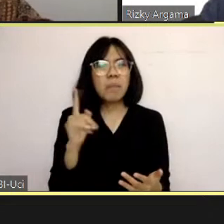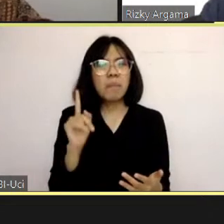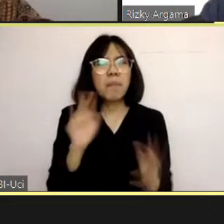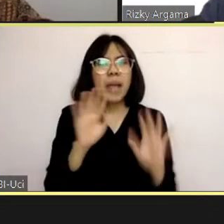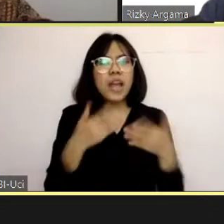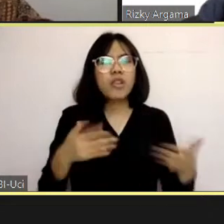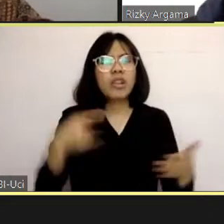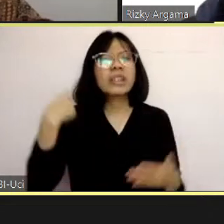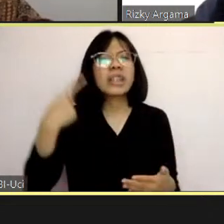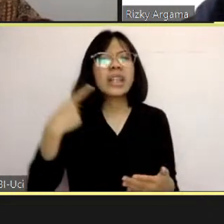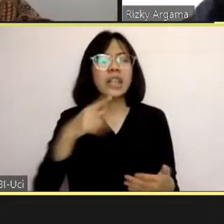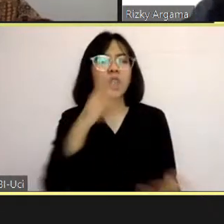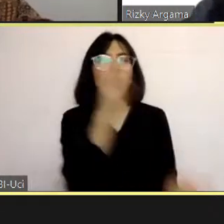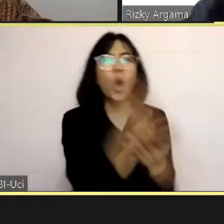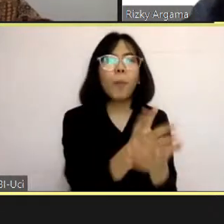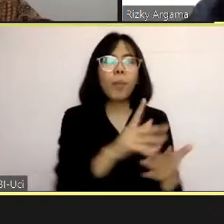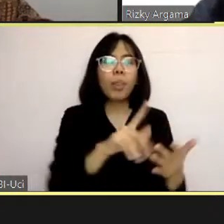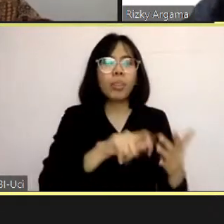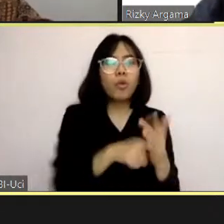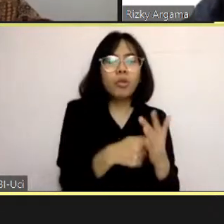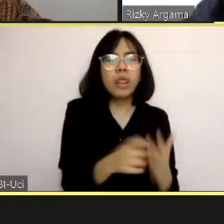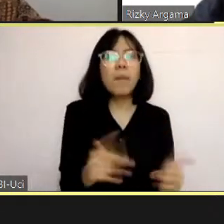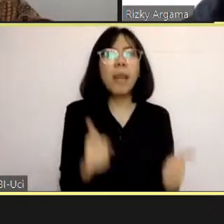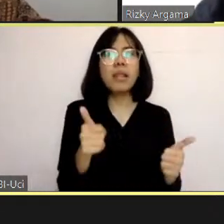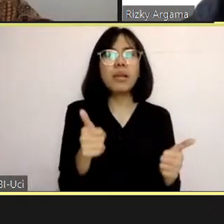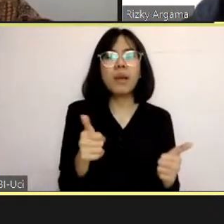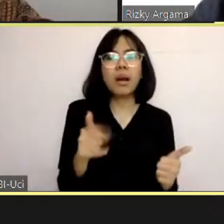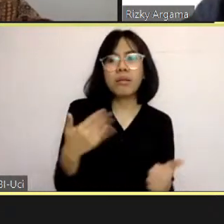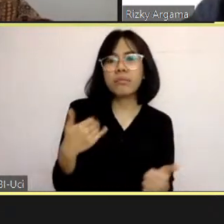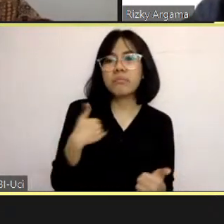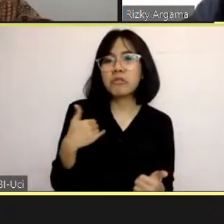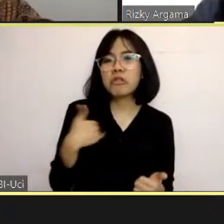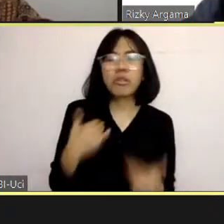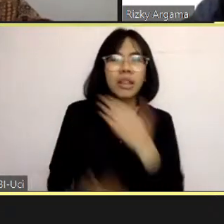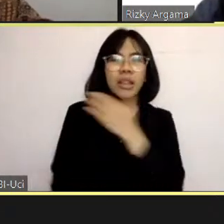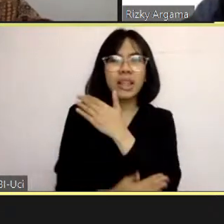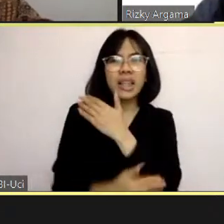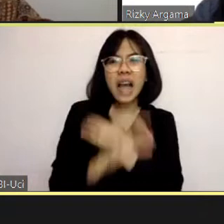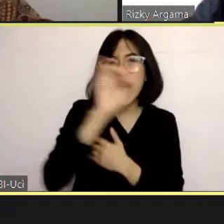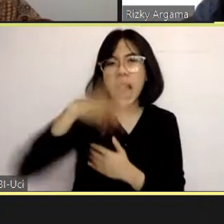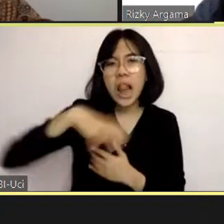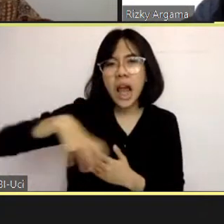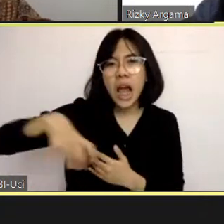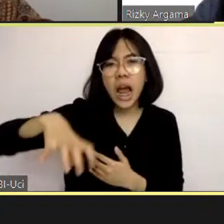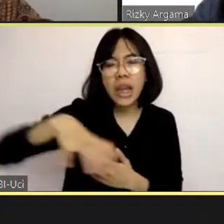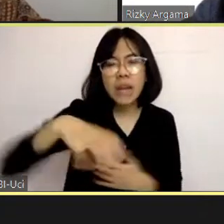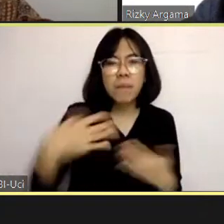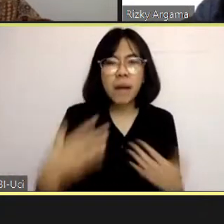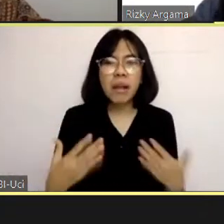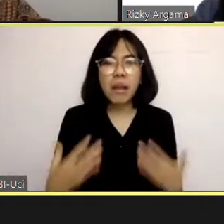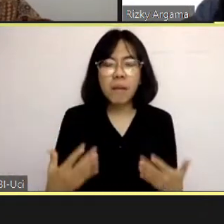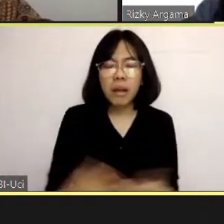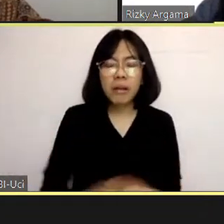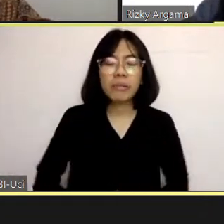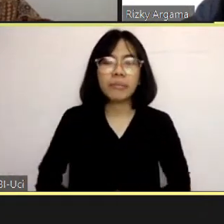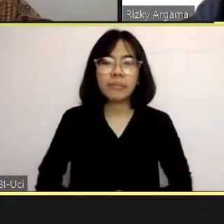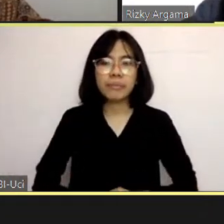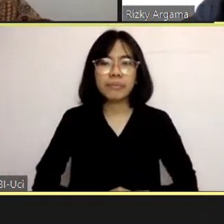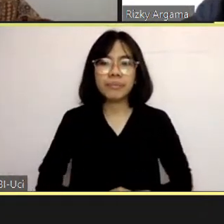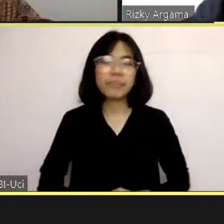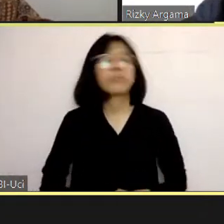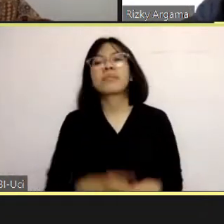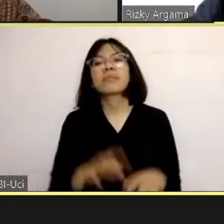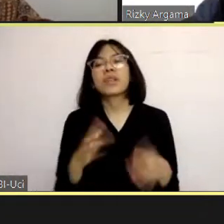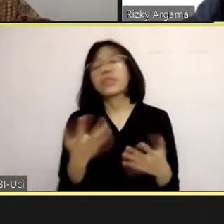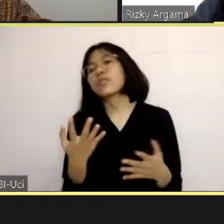Itu spesifik untuk Mas Damar. Kemudian saya akan bacakan satu pertanyaan yang masuk di YouTube, jadi tidak